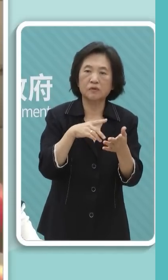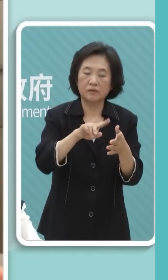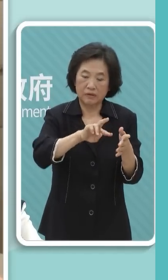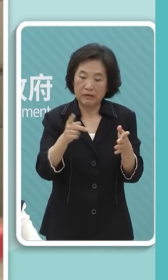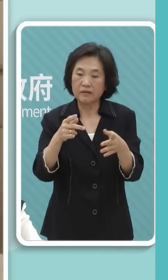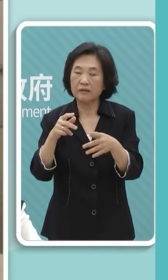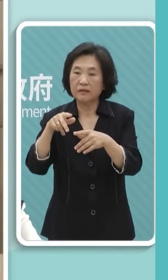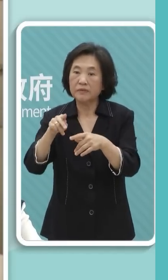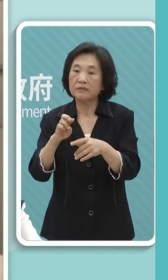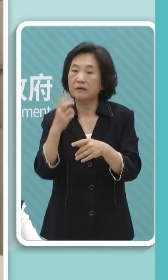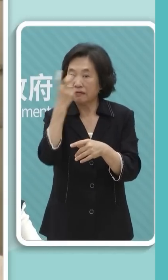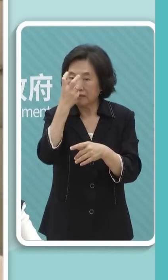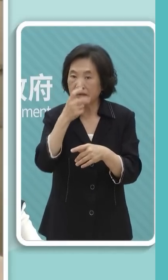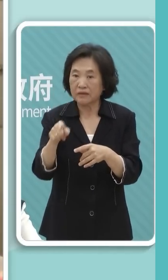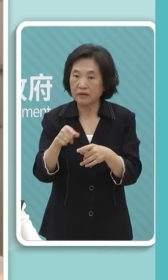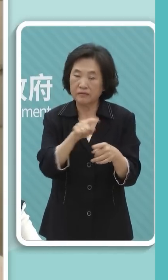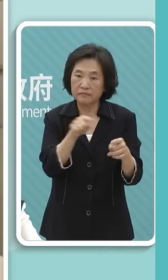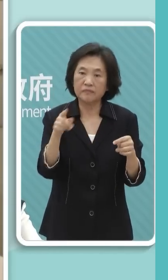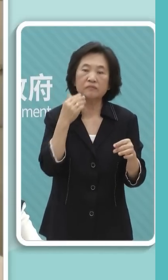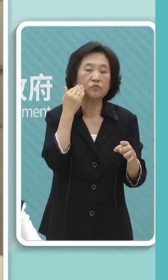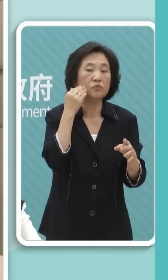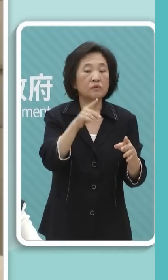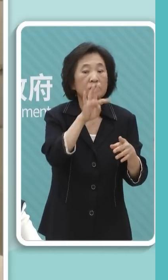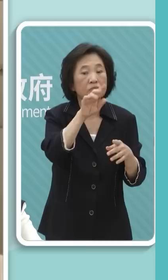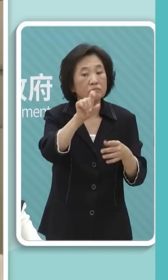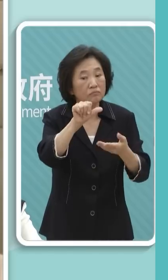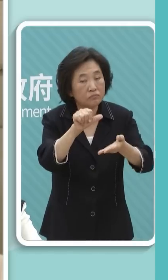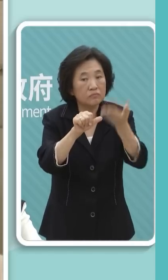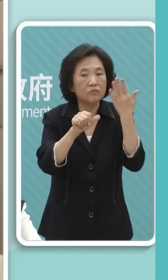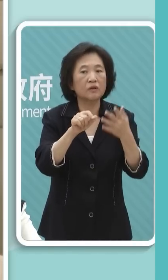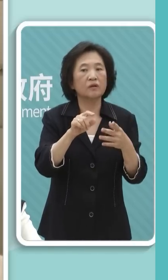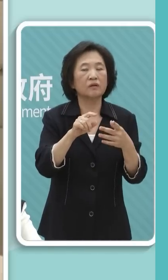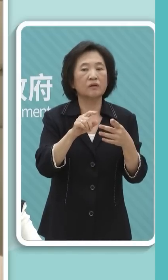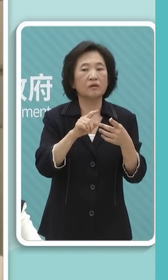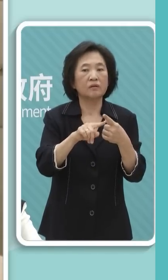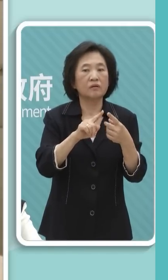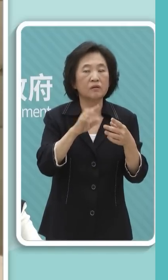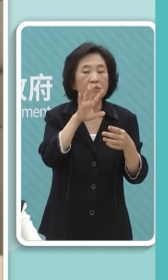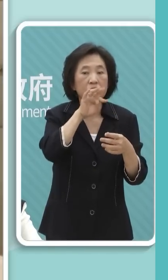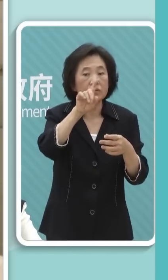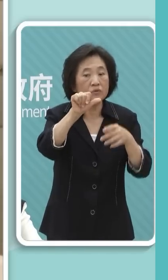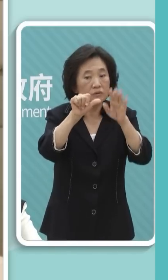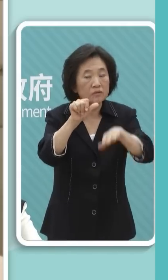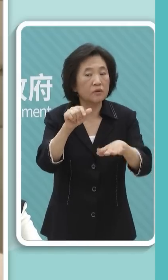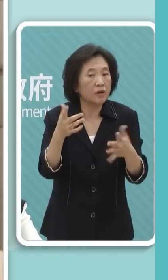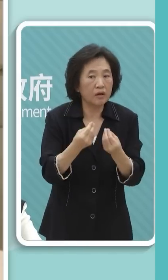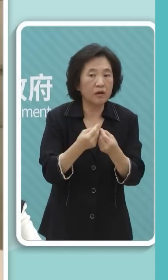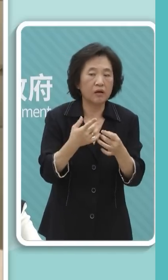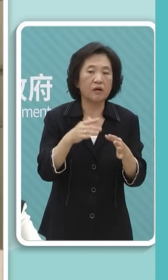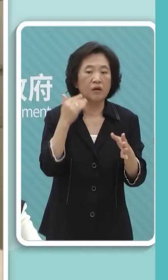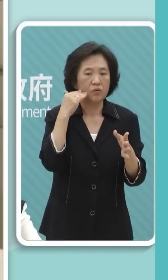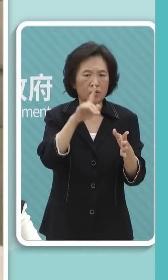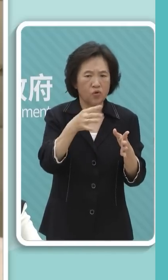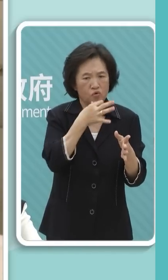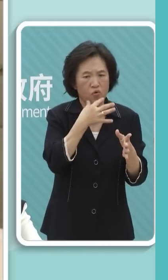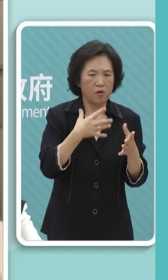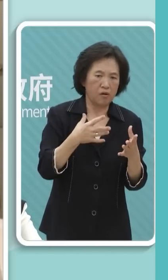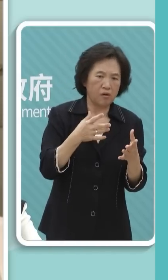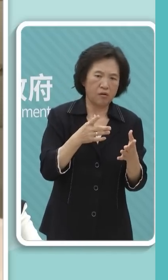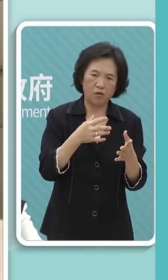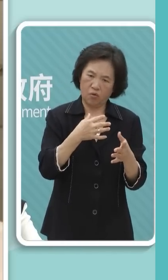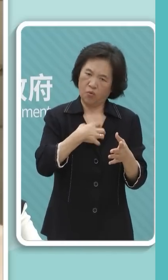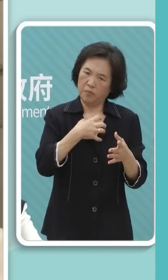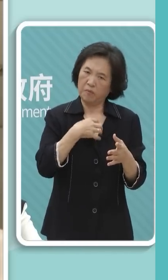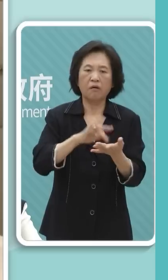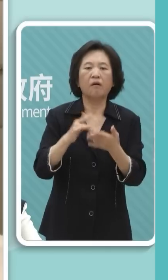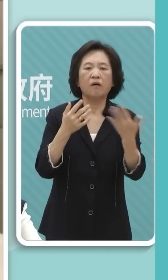但是你还是有其他标准的，比方说你要大于65岁，如果是65岁以下，你要有那个危险因素才可以吃药。因为这一帖要20000块